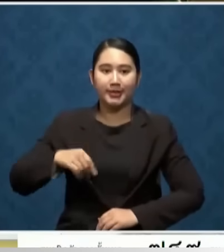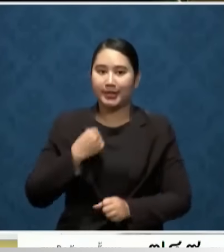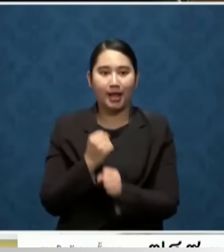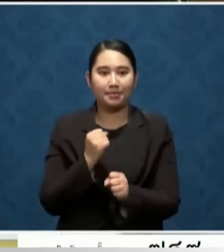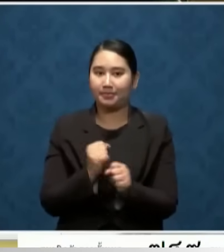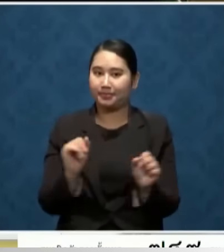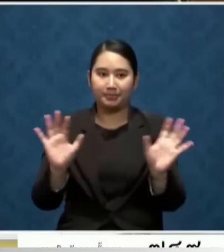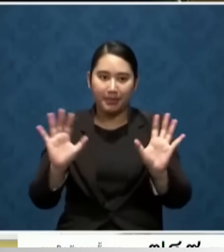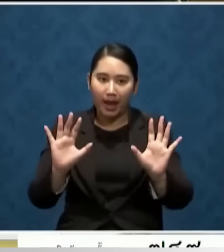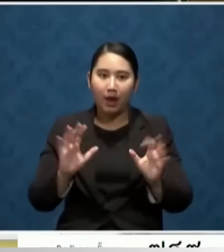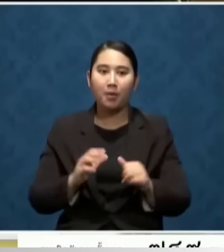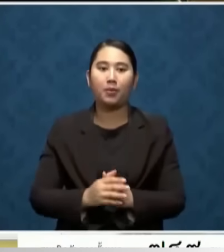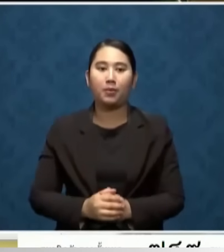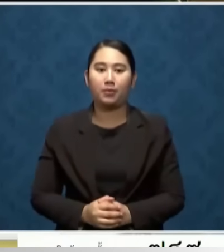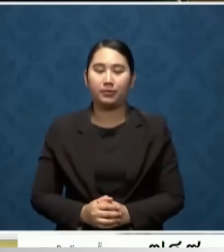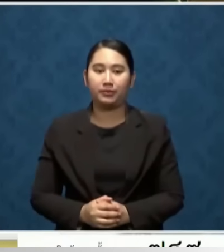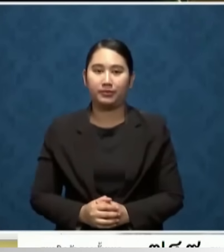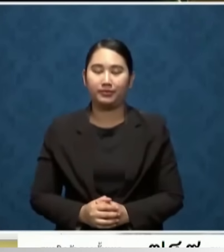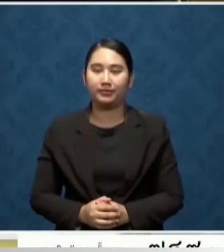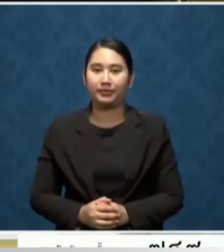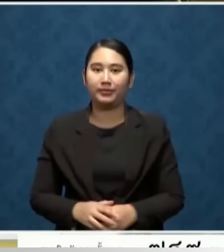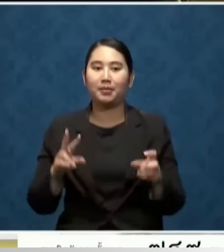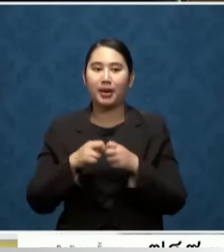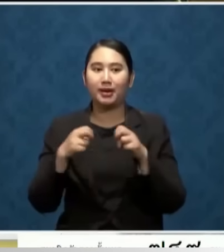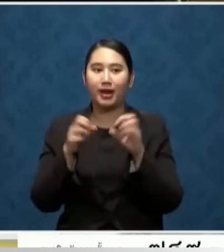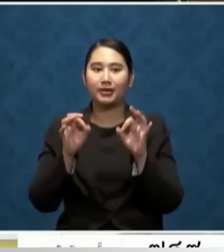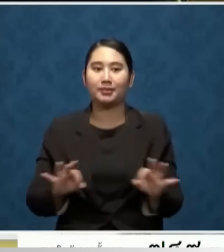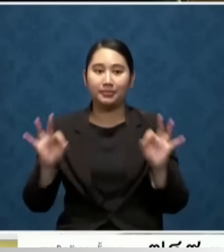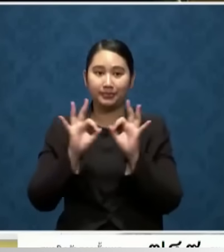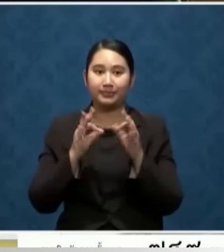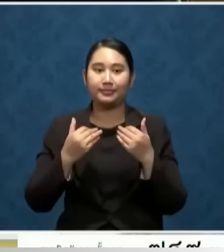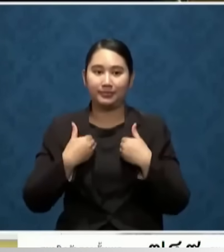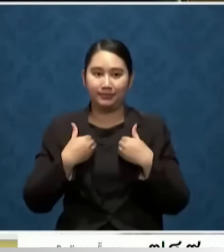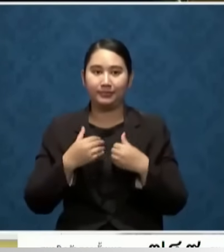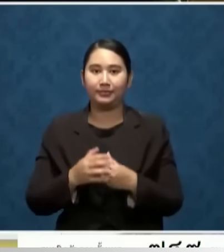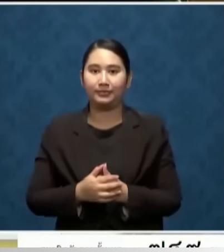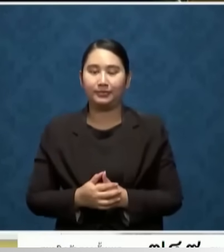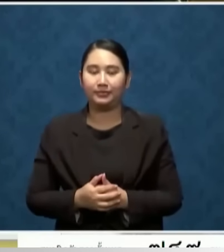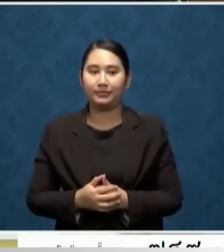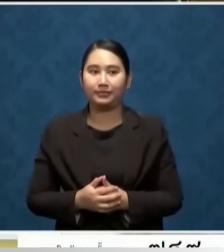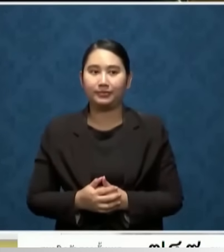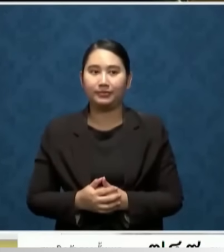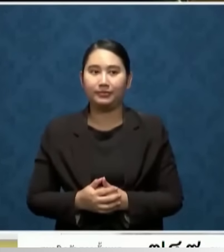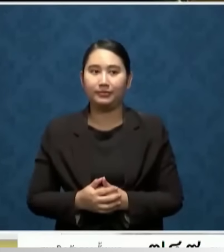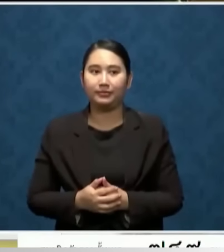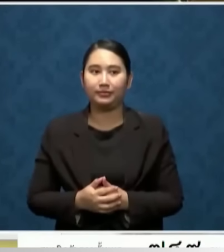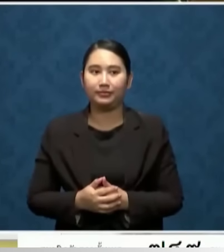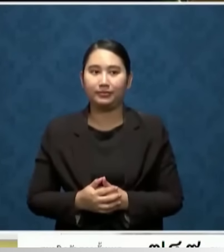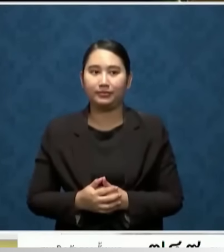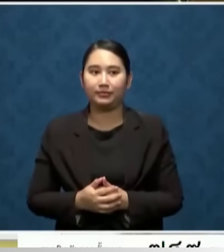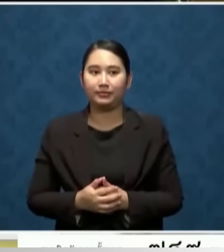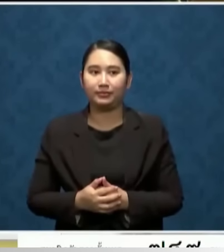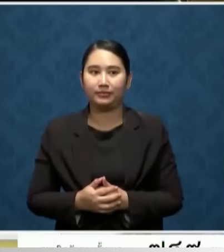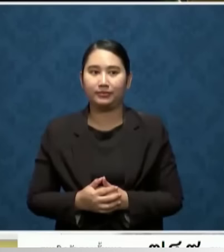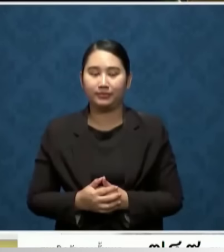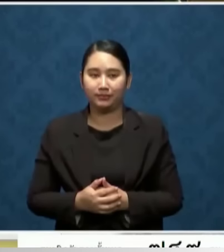ยิ่งนี่คือปัญหาสำคัญครับเพราะฉะนั้นในทั้ง